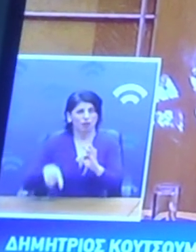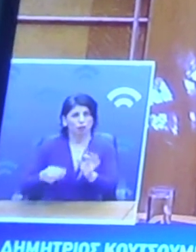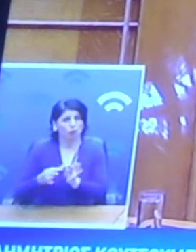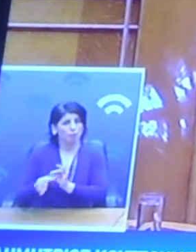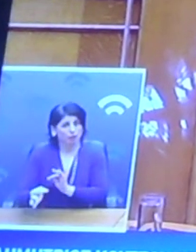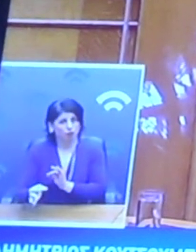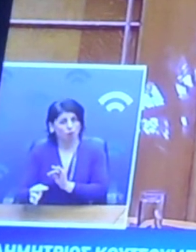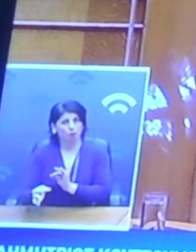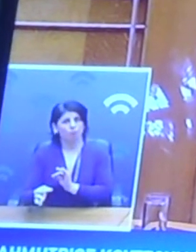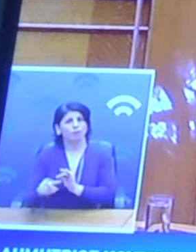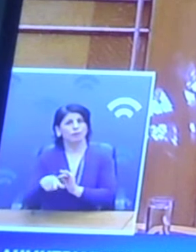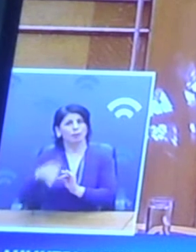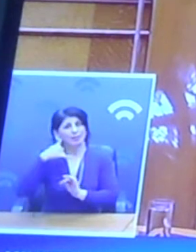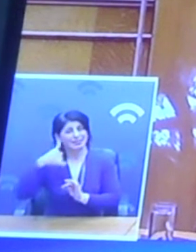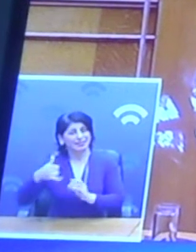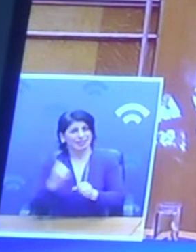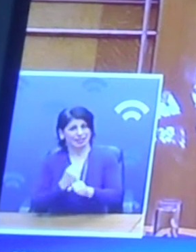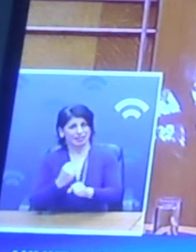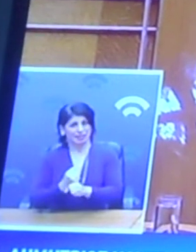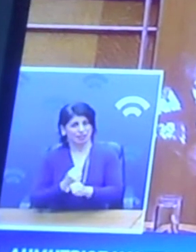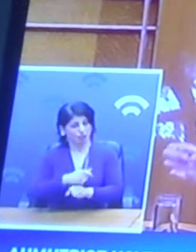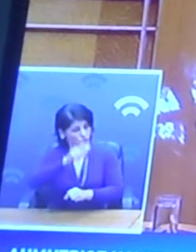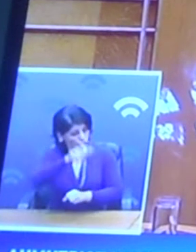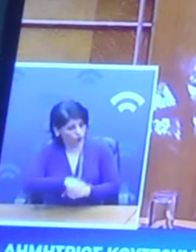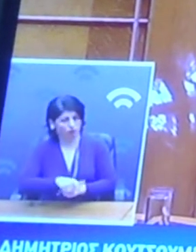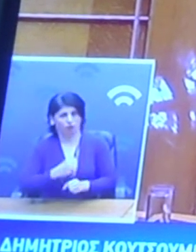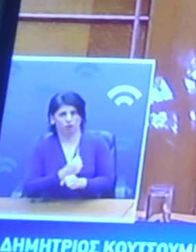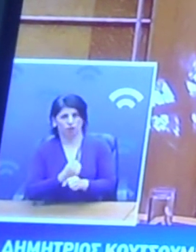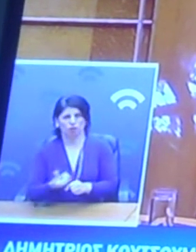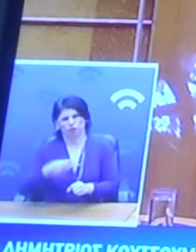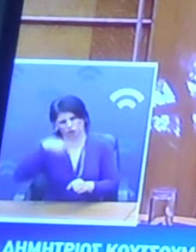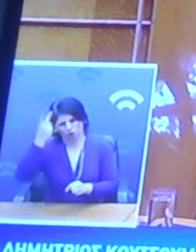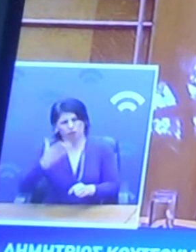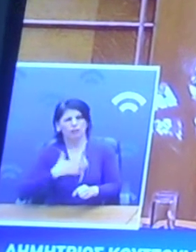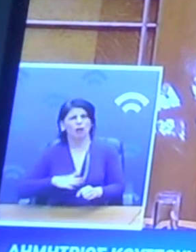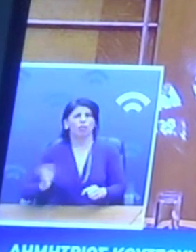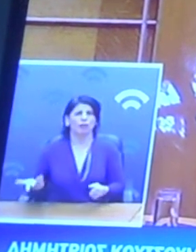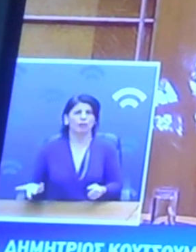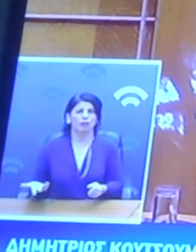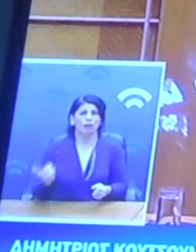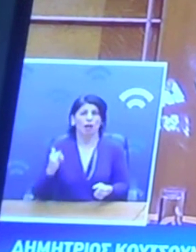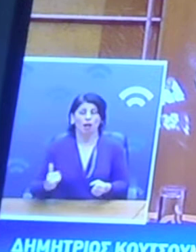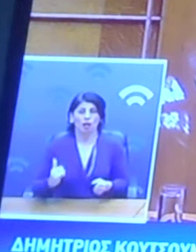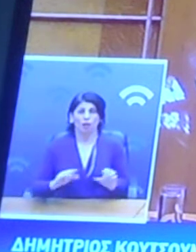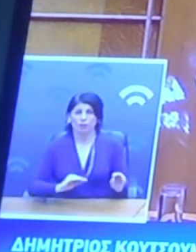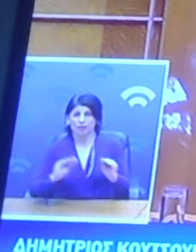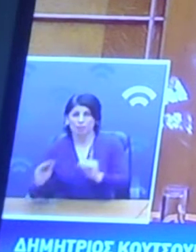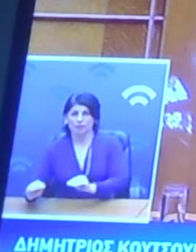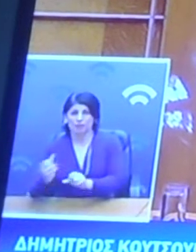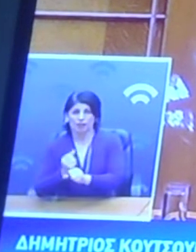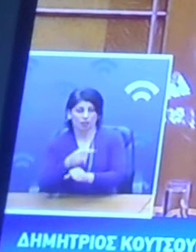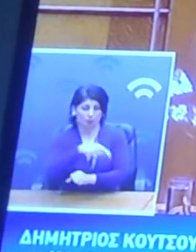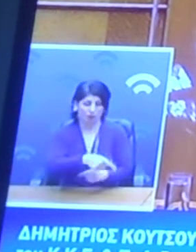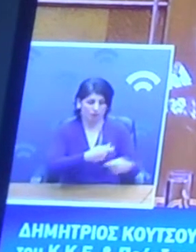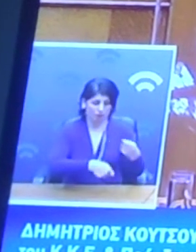και με τηλεργασία στον ίδιο εργαζόμενο και ό,τι άλλο γουστάρει. Ακόμα και να μεταφέρει εργαζόμενος από τη μια